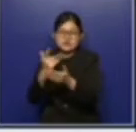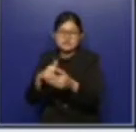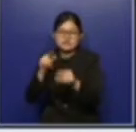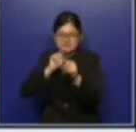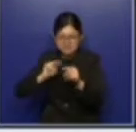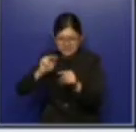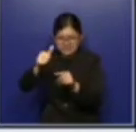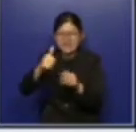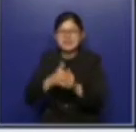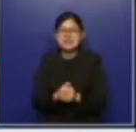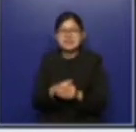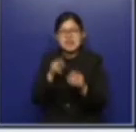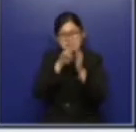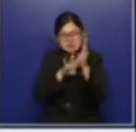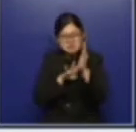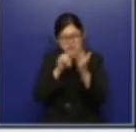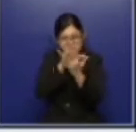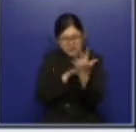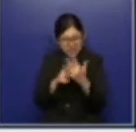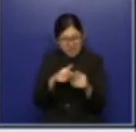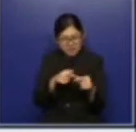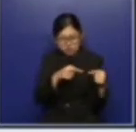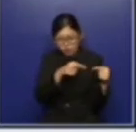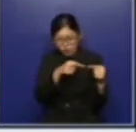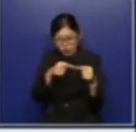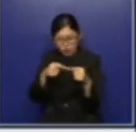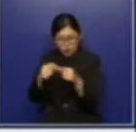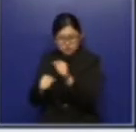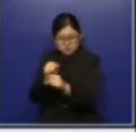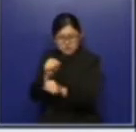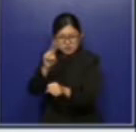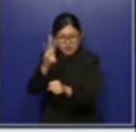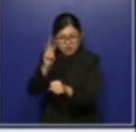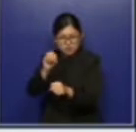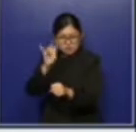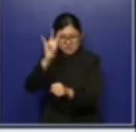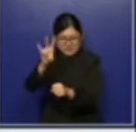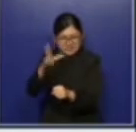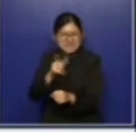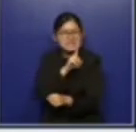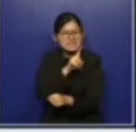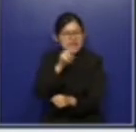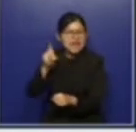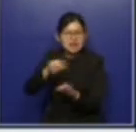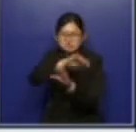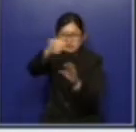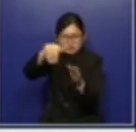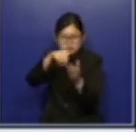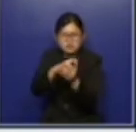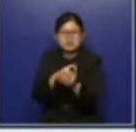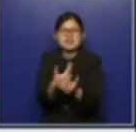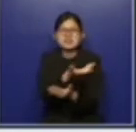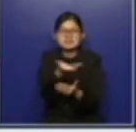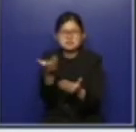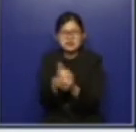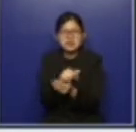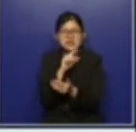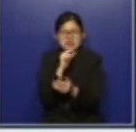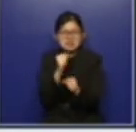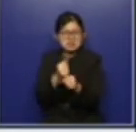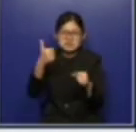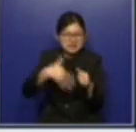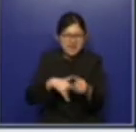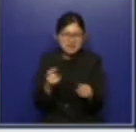อเนื่องนะท่านประธานครับจนถึงปี67ที่ผมอยากจะถามท่านทั้งหลายที่บนบัลลังก์เนี่ยถ้าท่านทำไม่ได้ท่านก็เลิกเถอะ